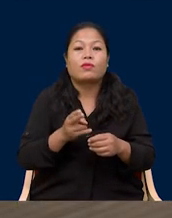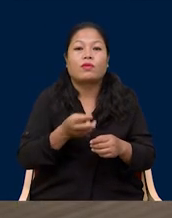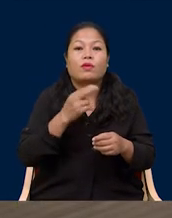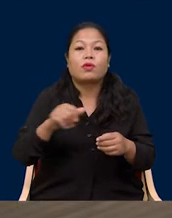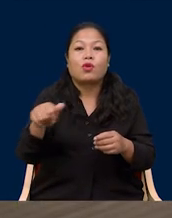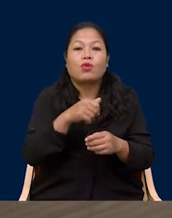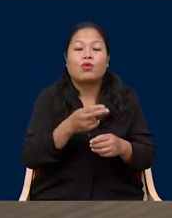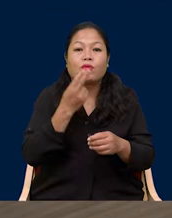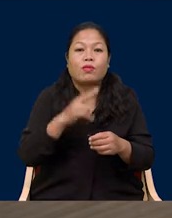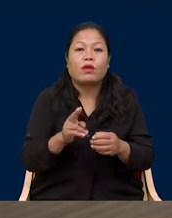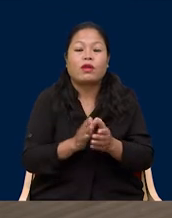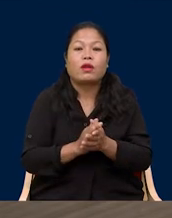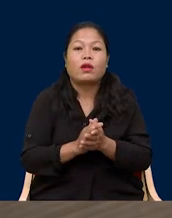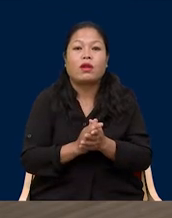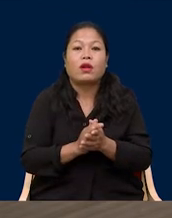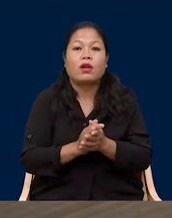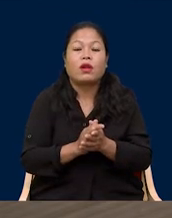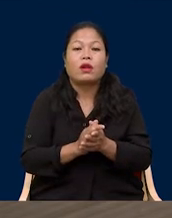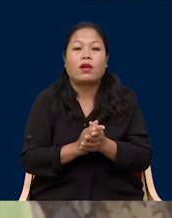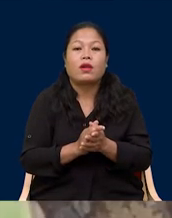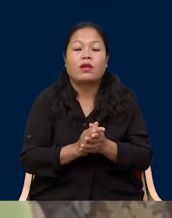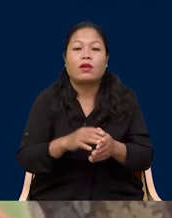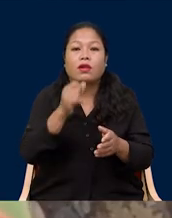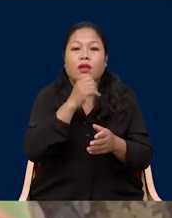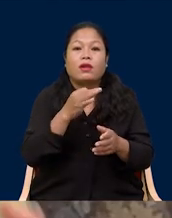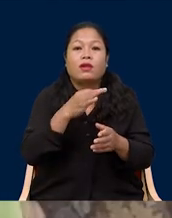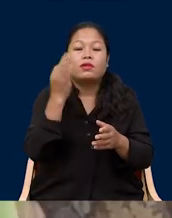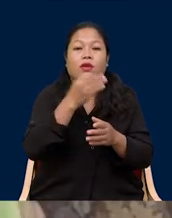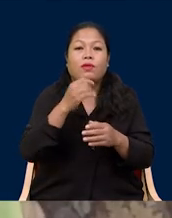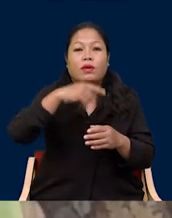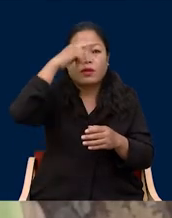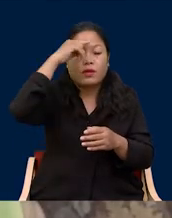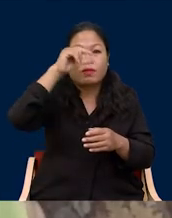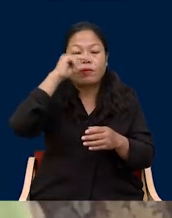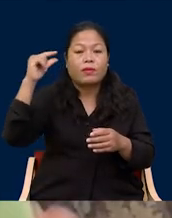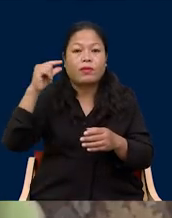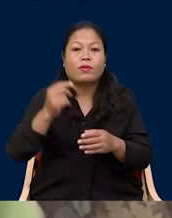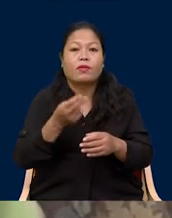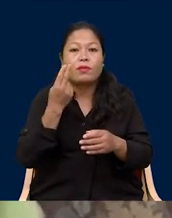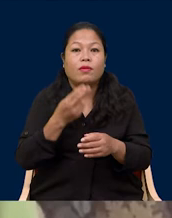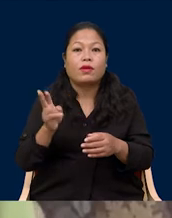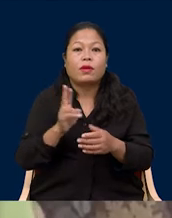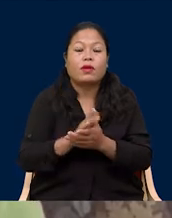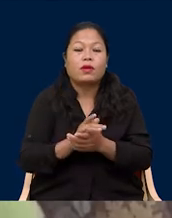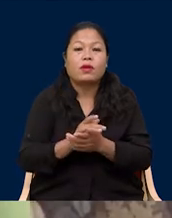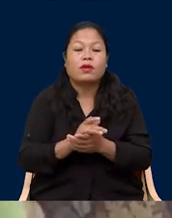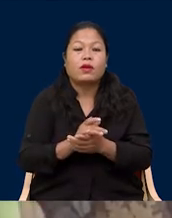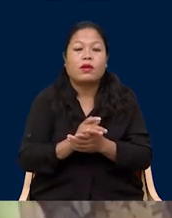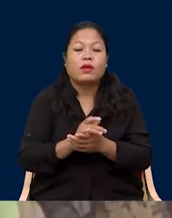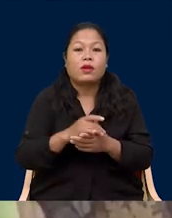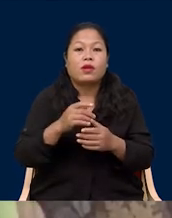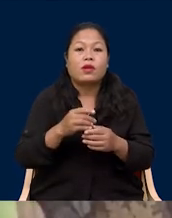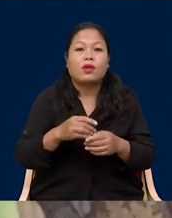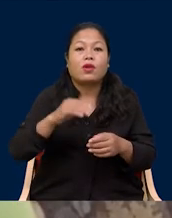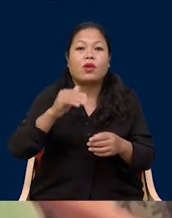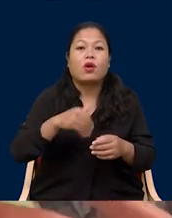अन्टरप्रेनर उद्यमी भएर त्यसै गरी चाहिँ जलवायु विज्ञानमा एज अ साइन्टिस्ट भएर देखि